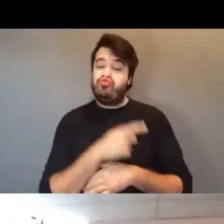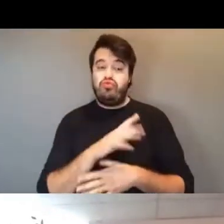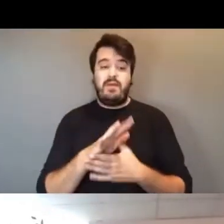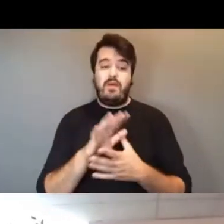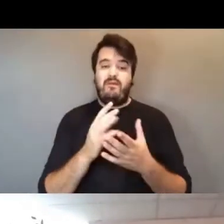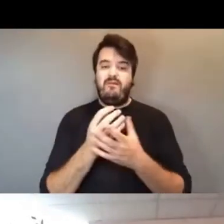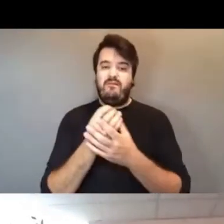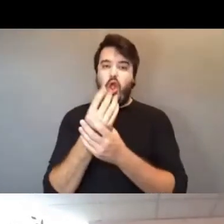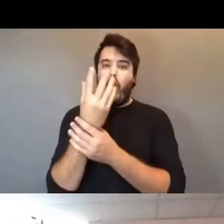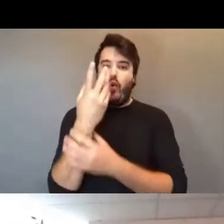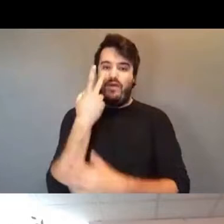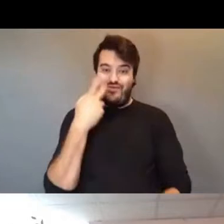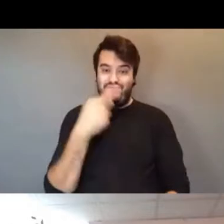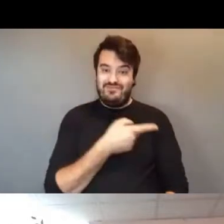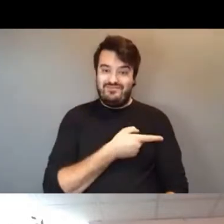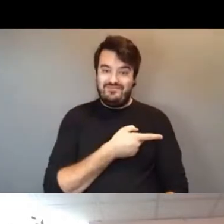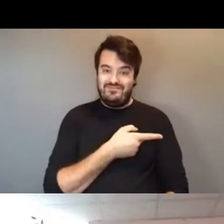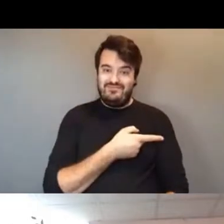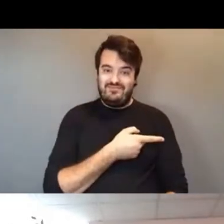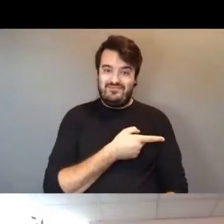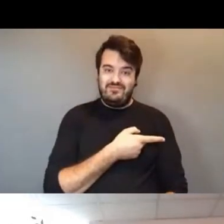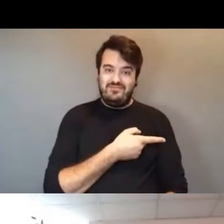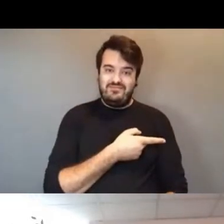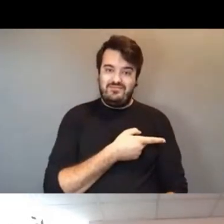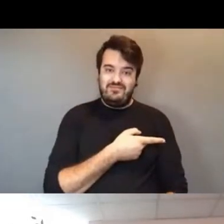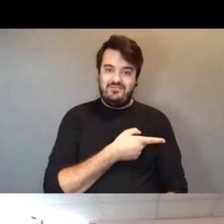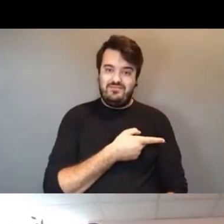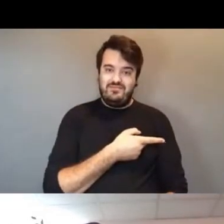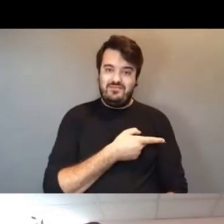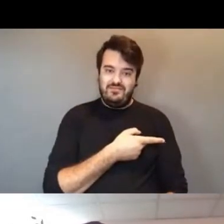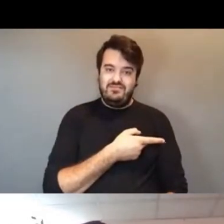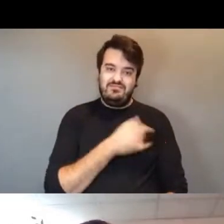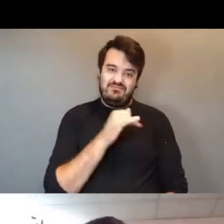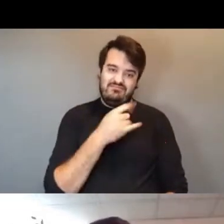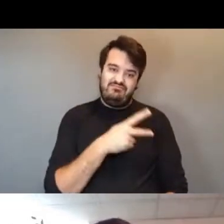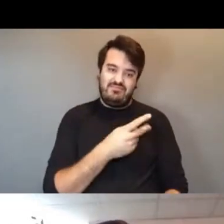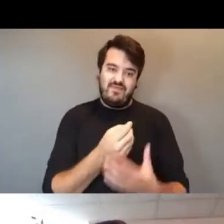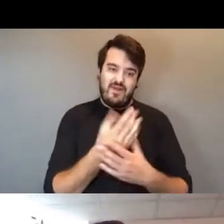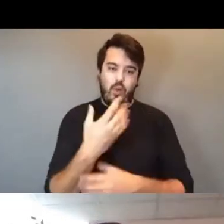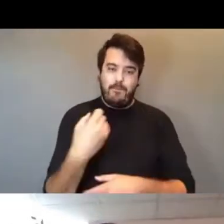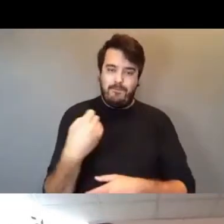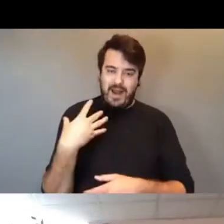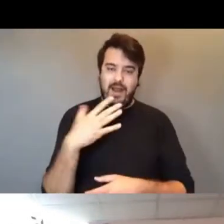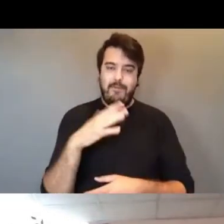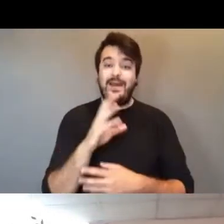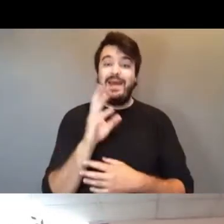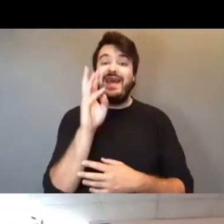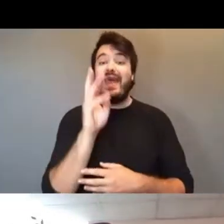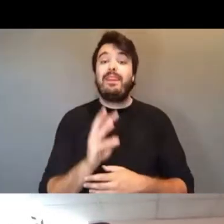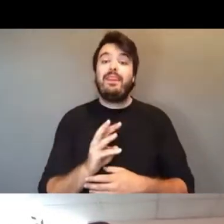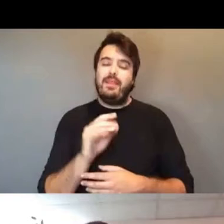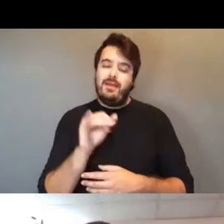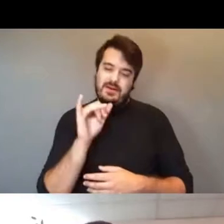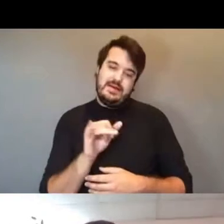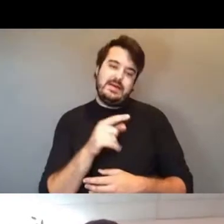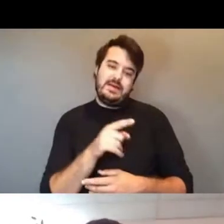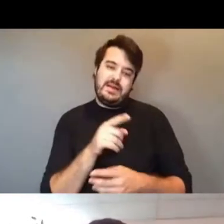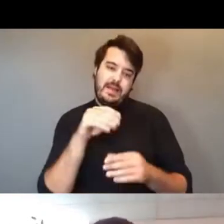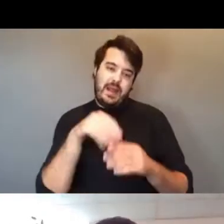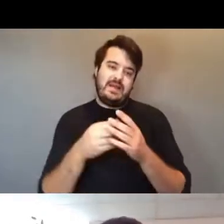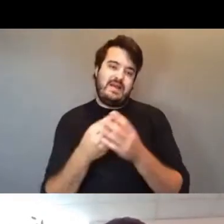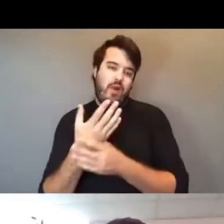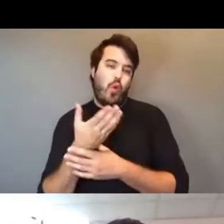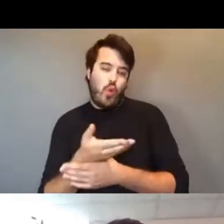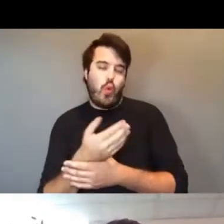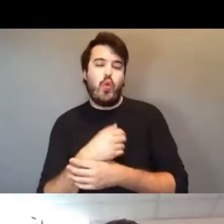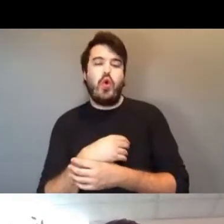qu'on voit ici dans l'image. Donc, ce sont des fleurs blanches et les graines sont dans ces fleurs-là.